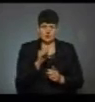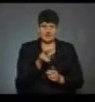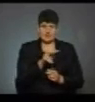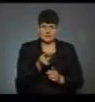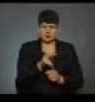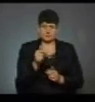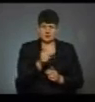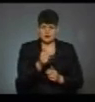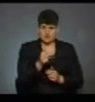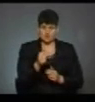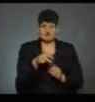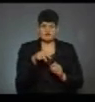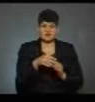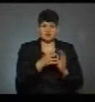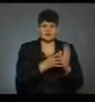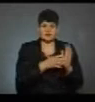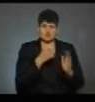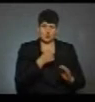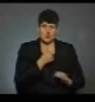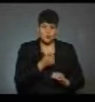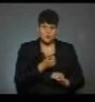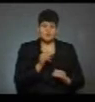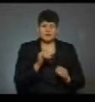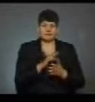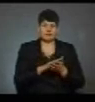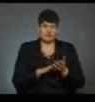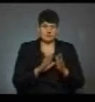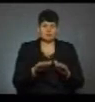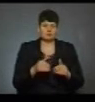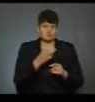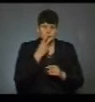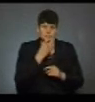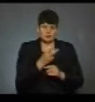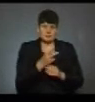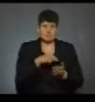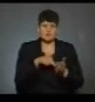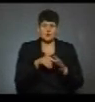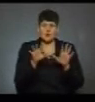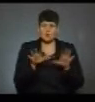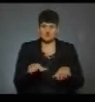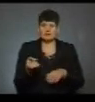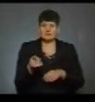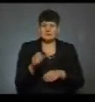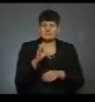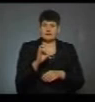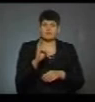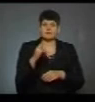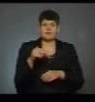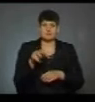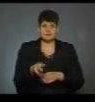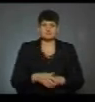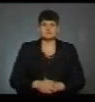та грудень 2019 року. І далі пропоную подивитися коментар міського голови Тернополя Сергія Надала з цього приводу.